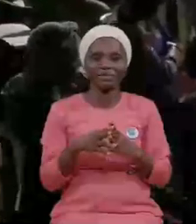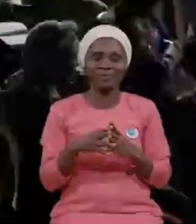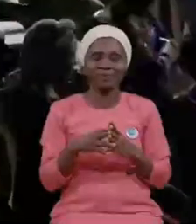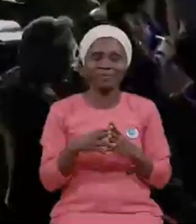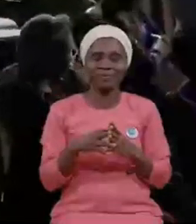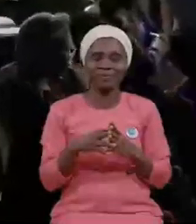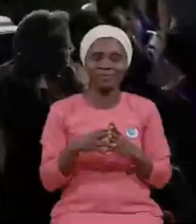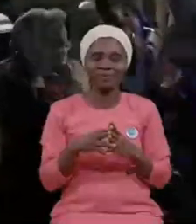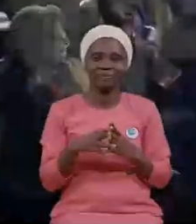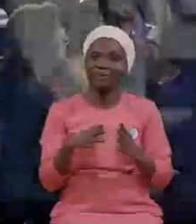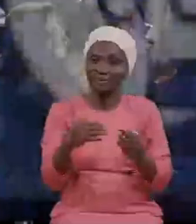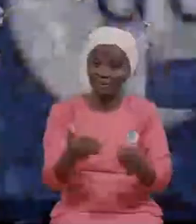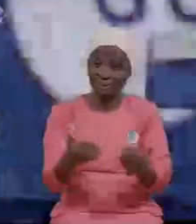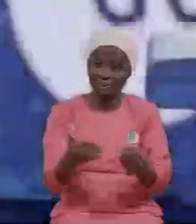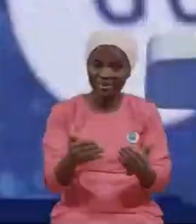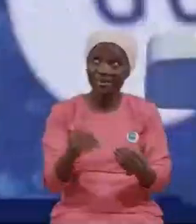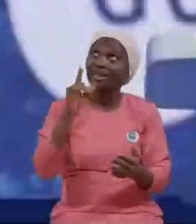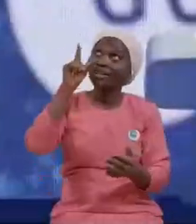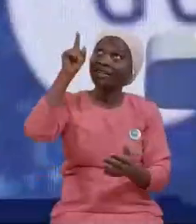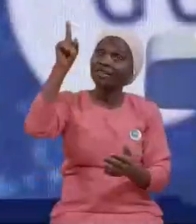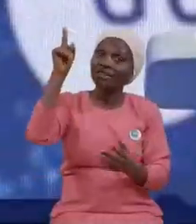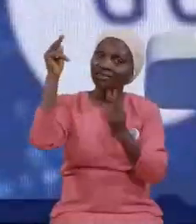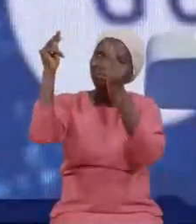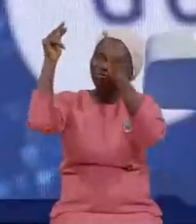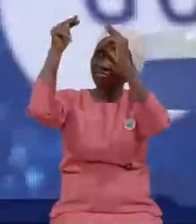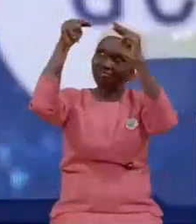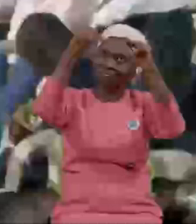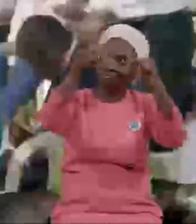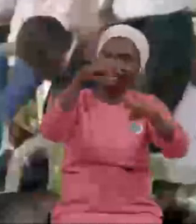Maintenant, il regarde dans ta direction.